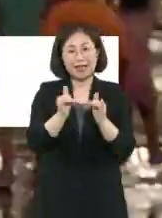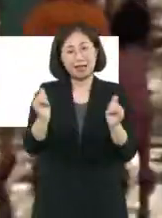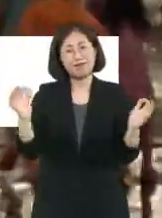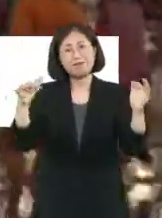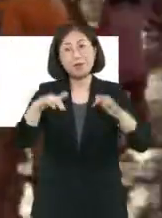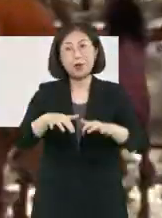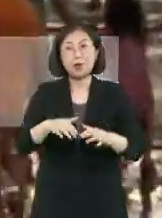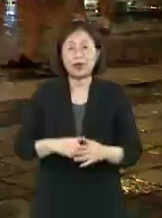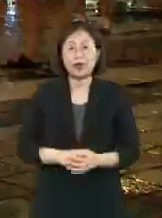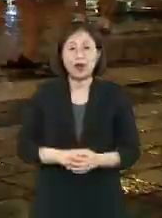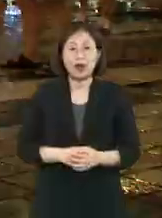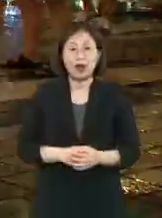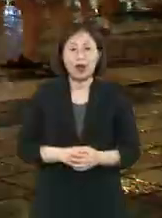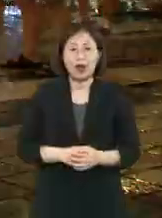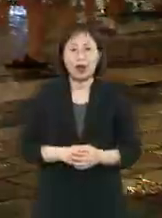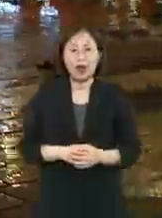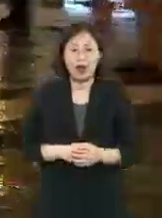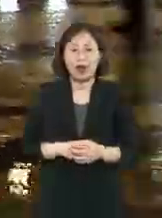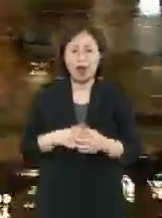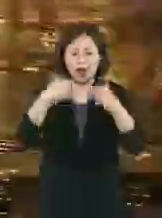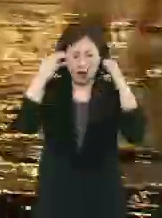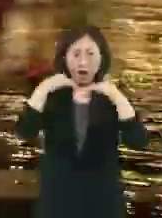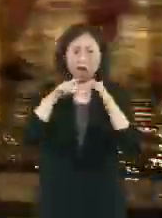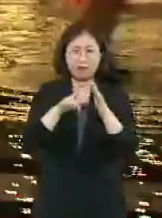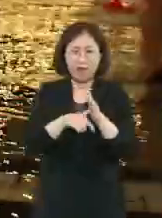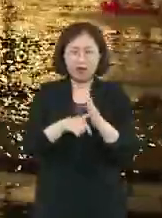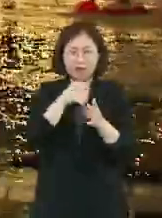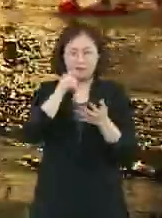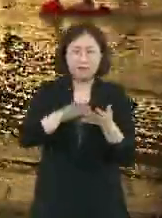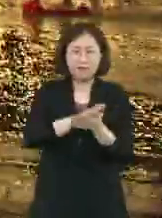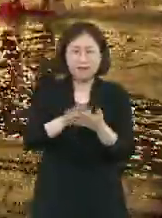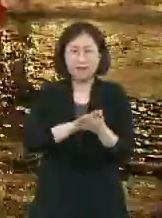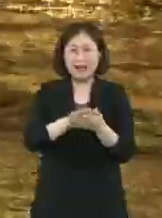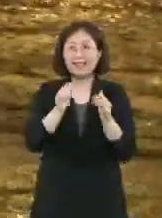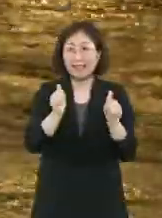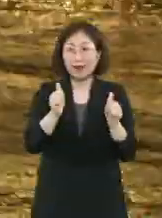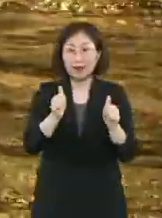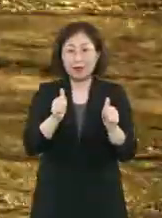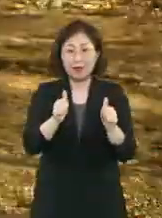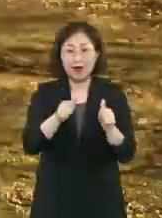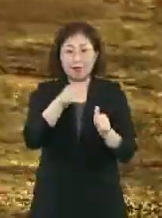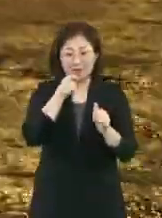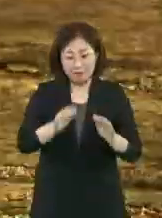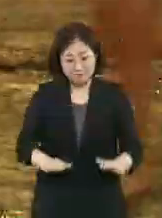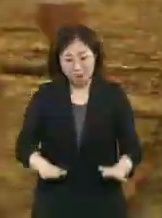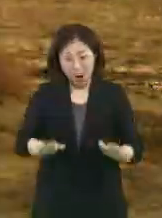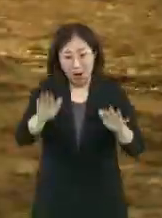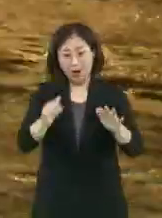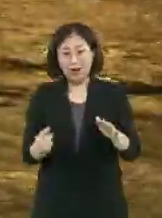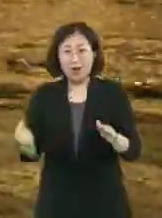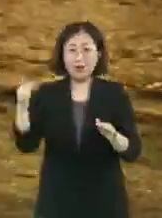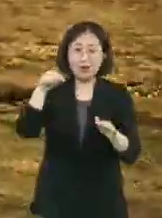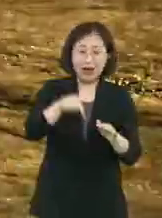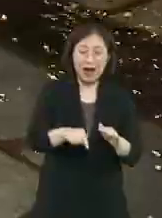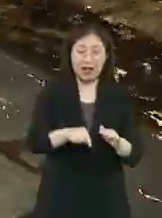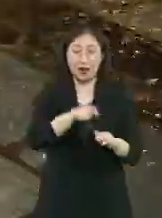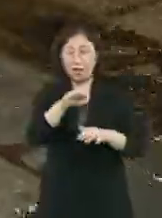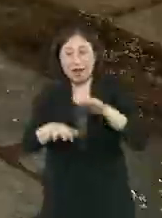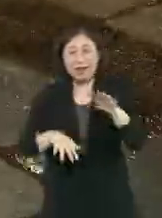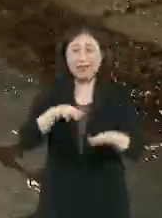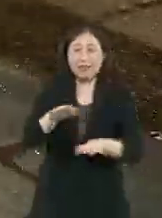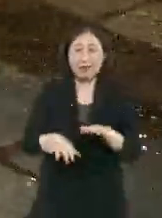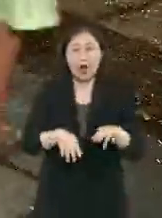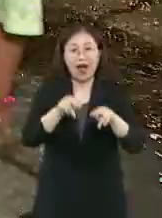모였습니다. 더위를 식히는 데는 물놀이만한 게 없습니다. 발목까지 차오르는 물속에 들어가 물장구도 치고